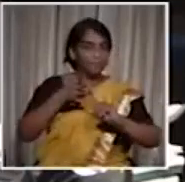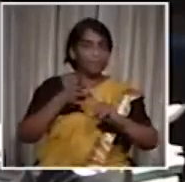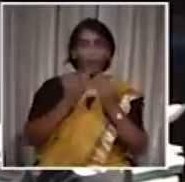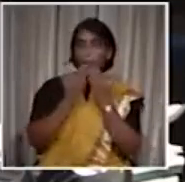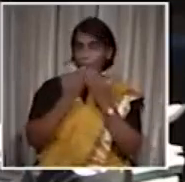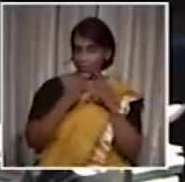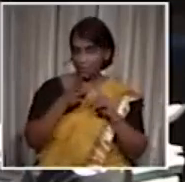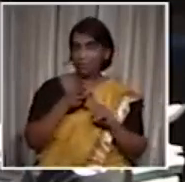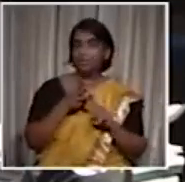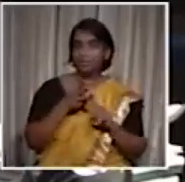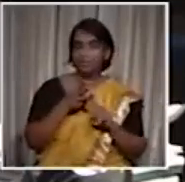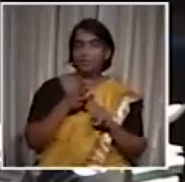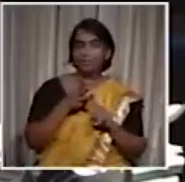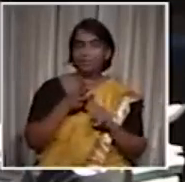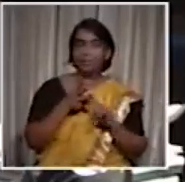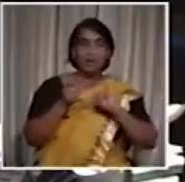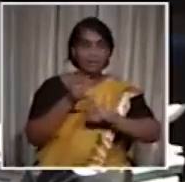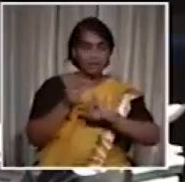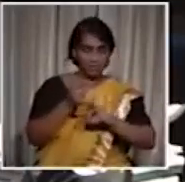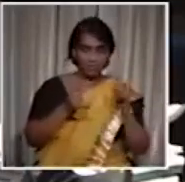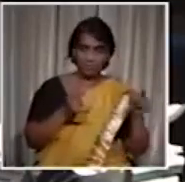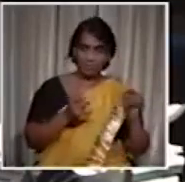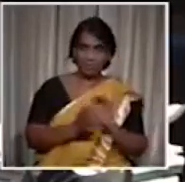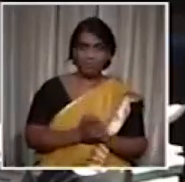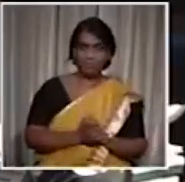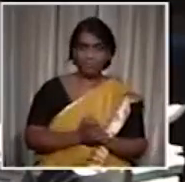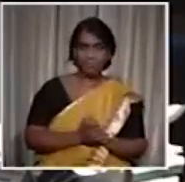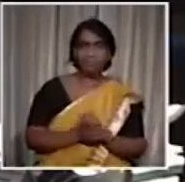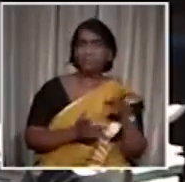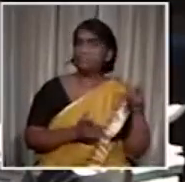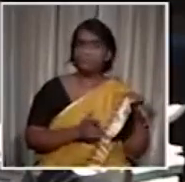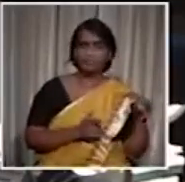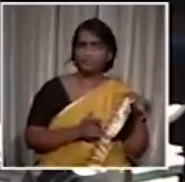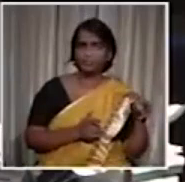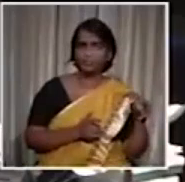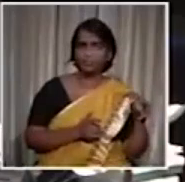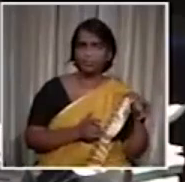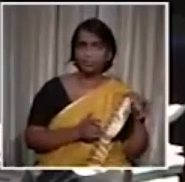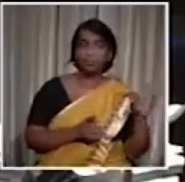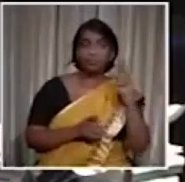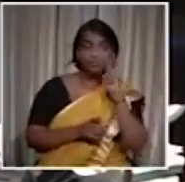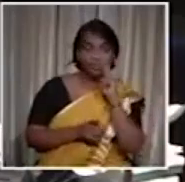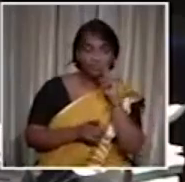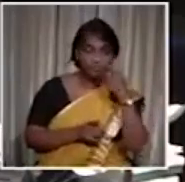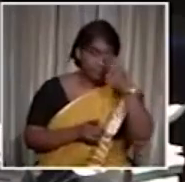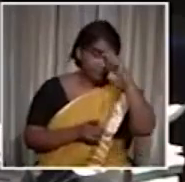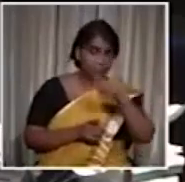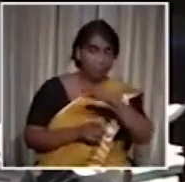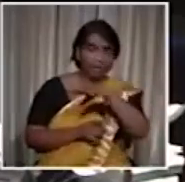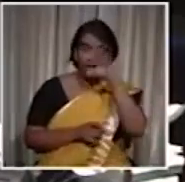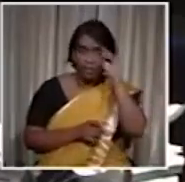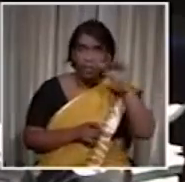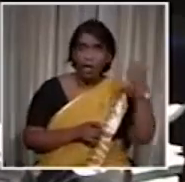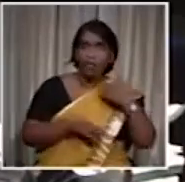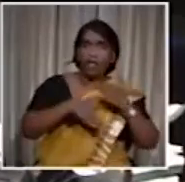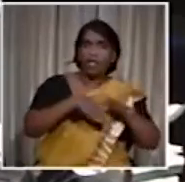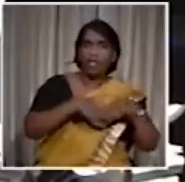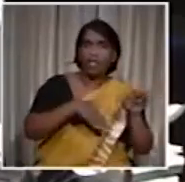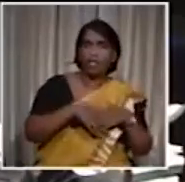තමුනාන්සලා දන්නවා තවපත් කරා සාගල රත්නායක. මොකද එතුමාට රනිල් වික්‍රමසිංහ මහත්මයාට නොතේරෙන අලුත් අත්දැකීම්